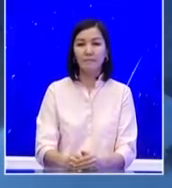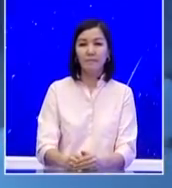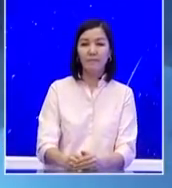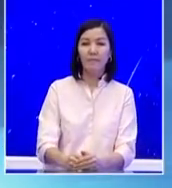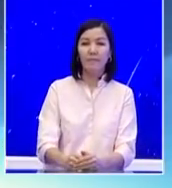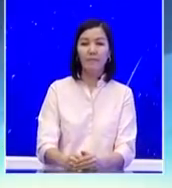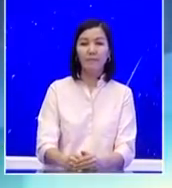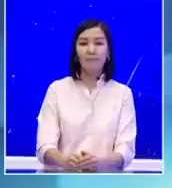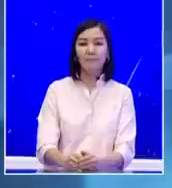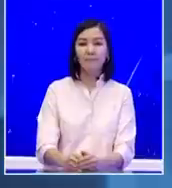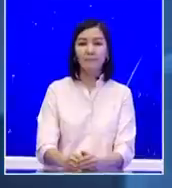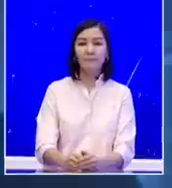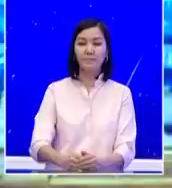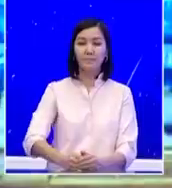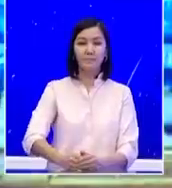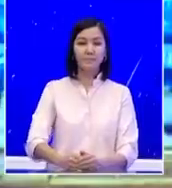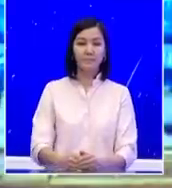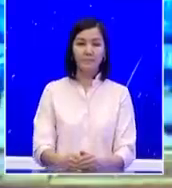Жетісу арнасы, Талдықорған.